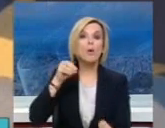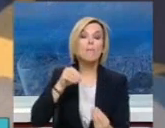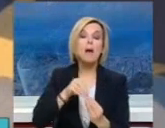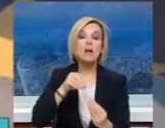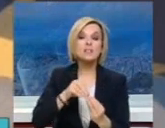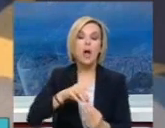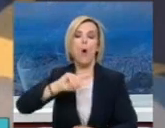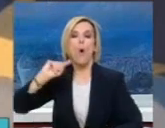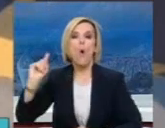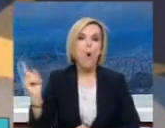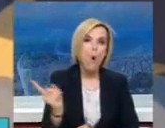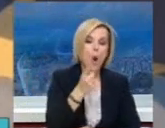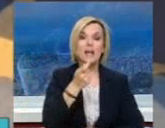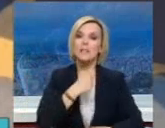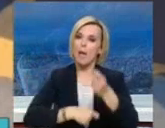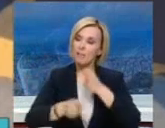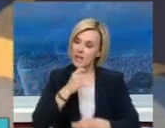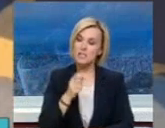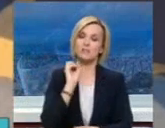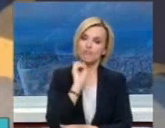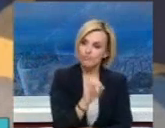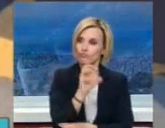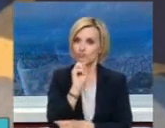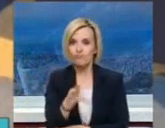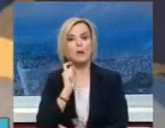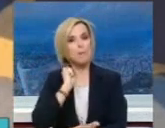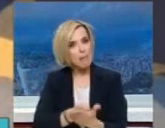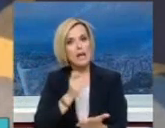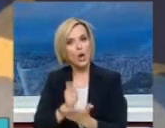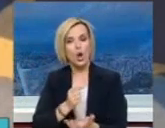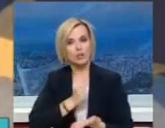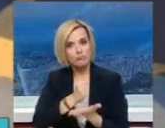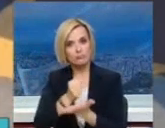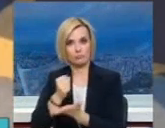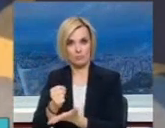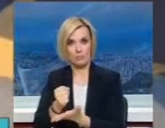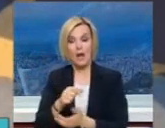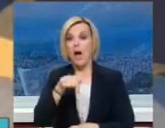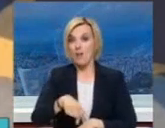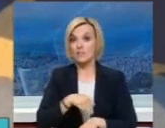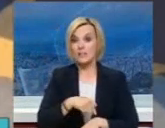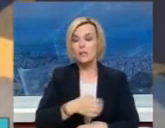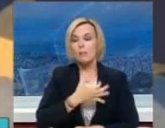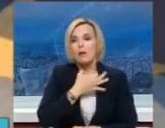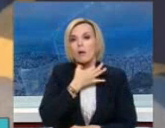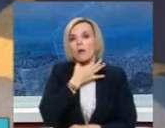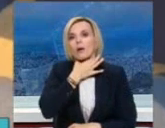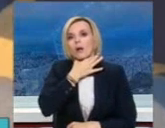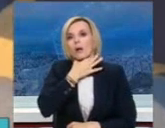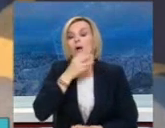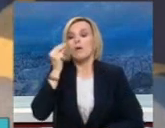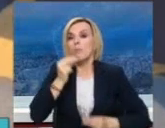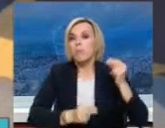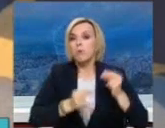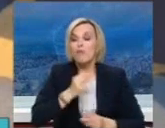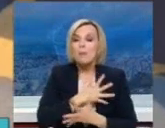επιχειρήσεις προς όλους τους εργαζομένους τους. Λαμβάνοντας υπόψη τις έκτακτες συνθήκες και αφού αφουγκραστήκαμε